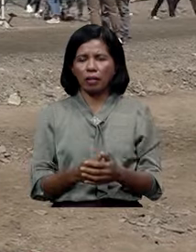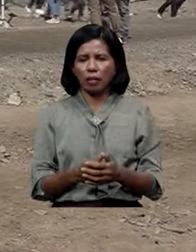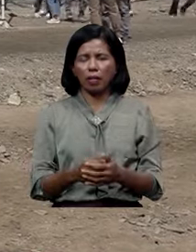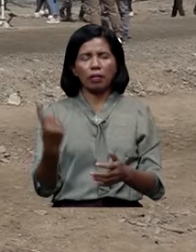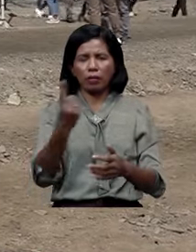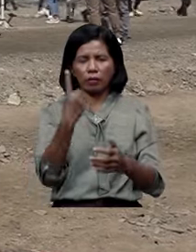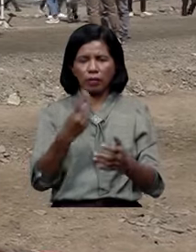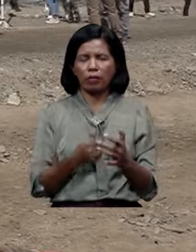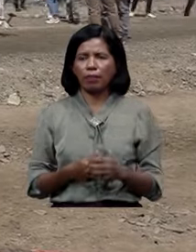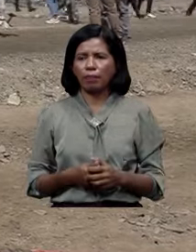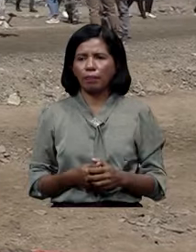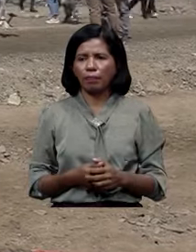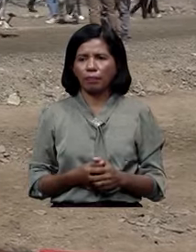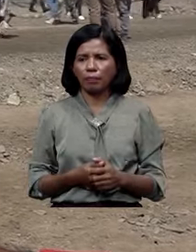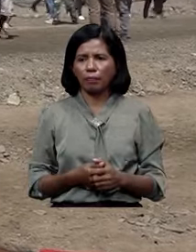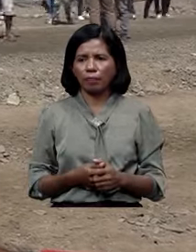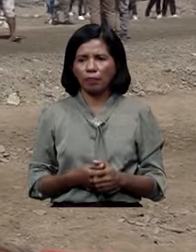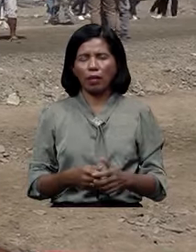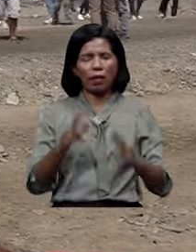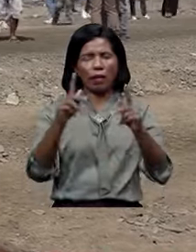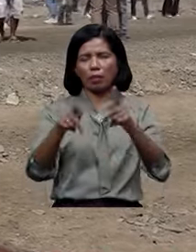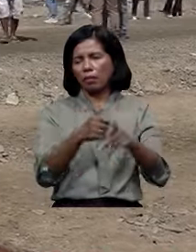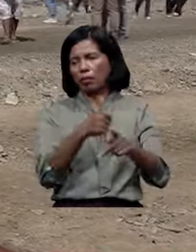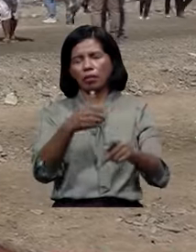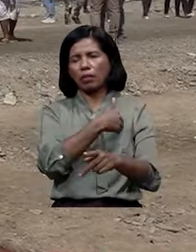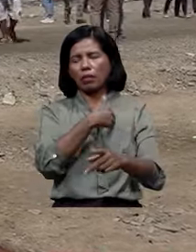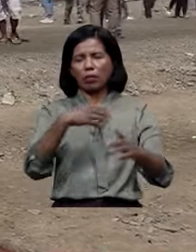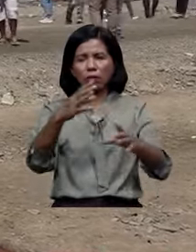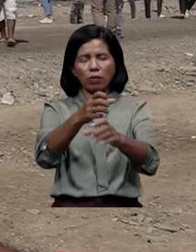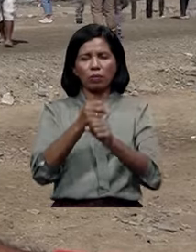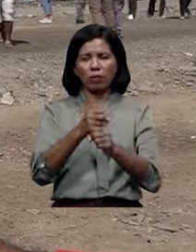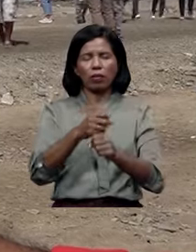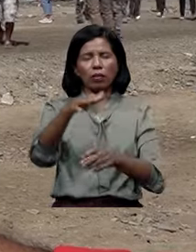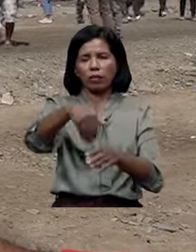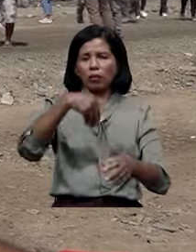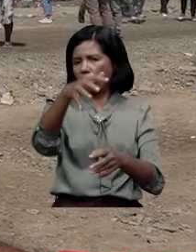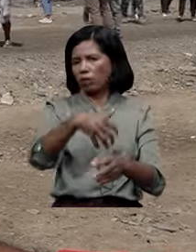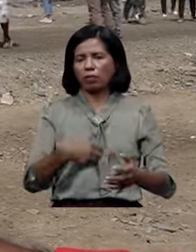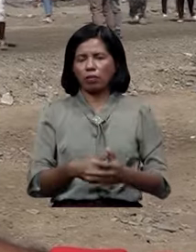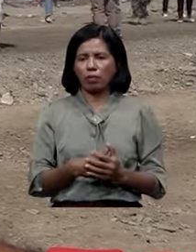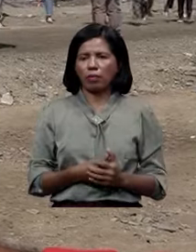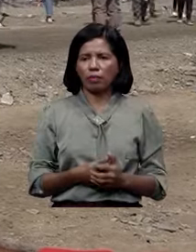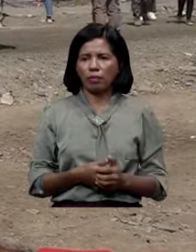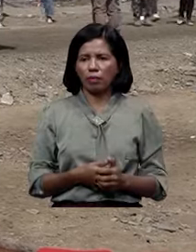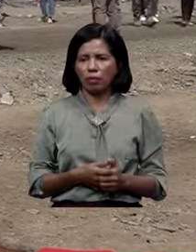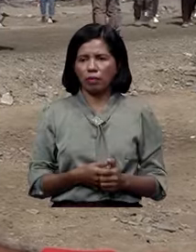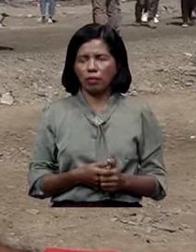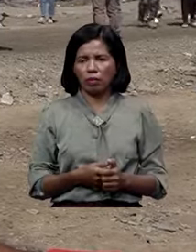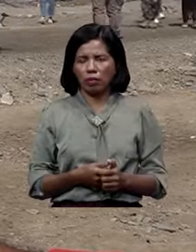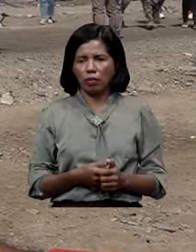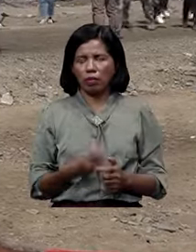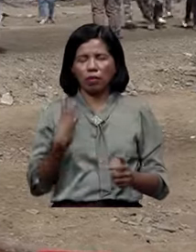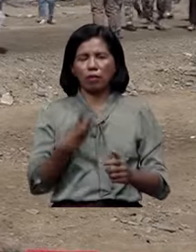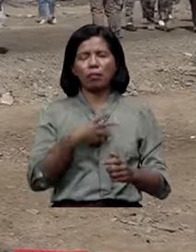nafati atau baru sobro rau baru sikap sobune mai sobri tana sobu